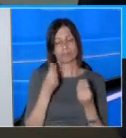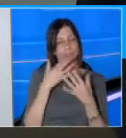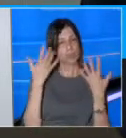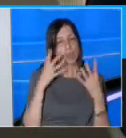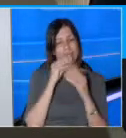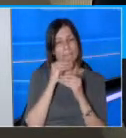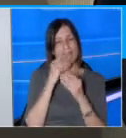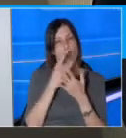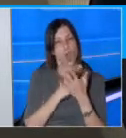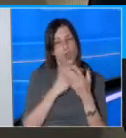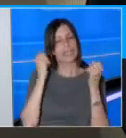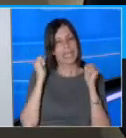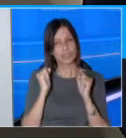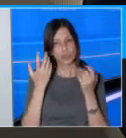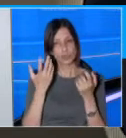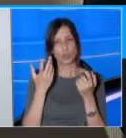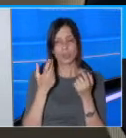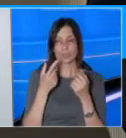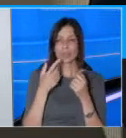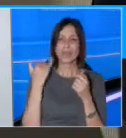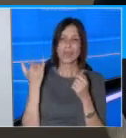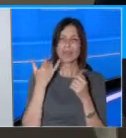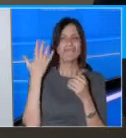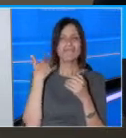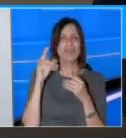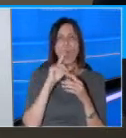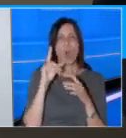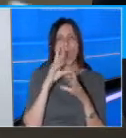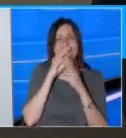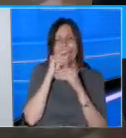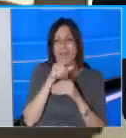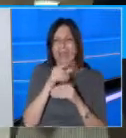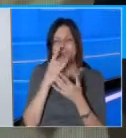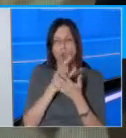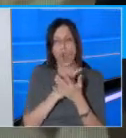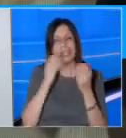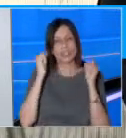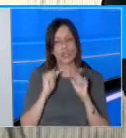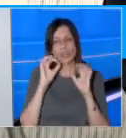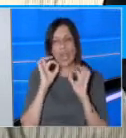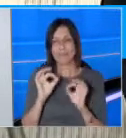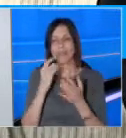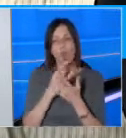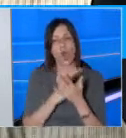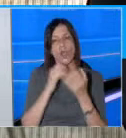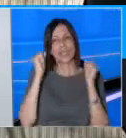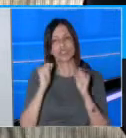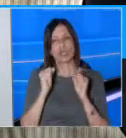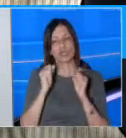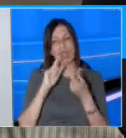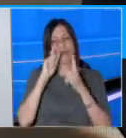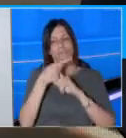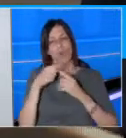בחוק יסוד, ואז תמיד היה טאבו, לא נוגעים בחוקי היסוד, אלא שצריך להגיד למען האמת, חוקי היסוד הפכו למה שנקרא